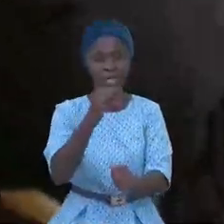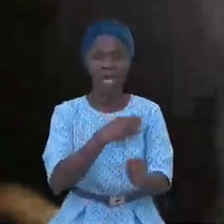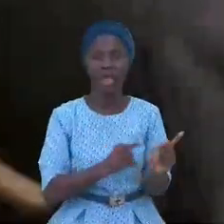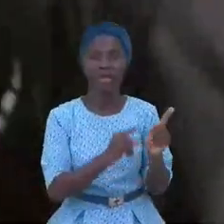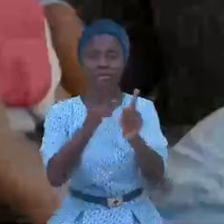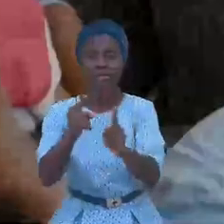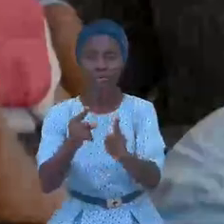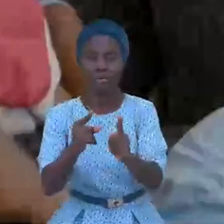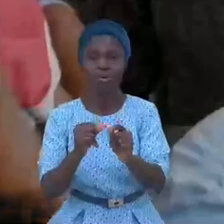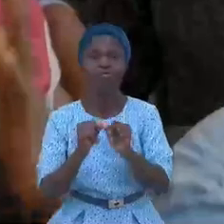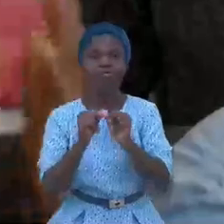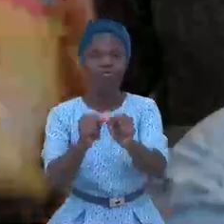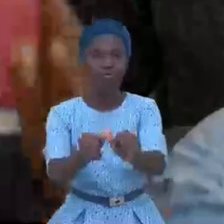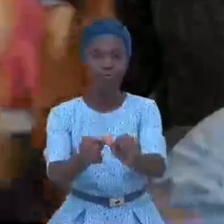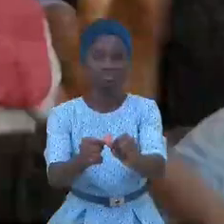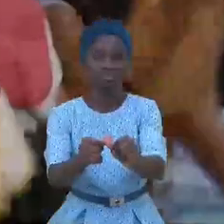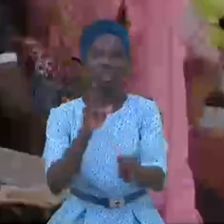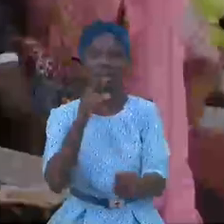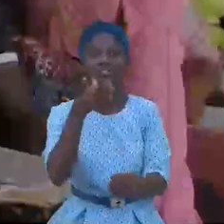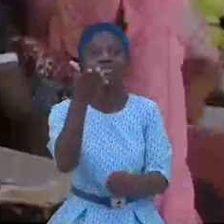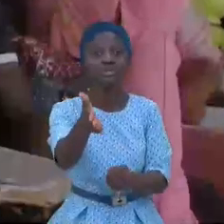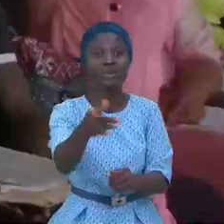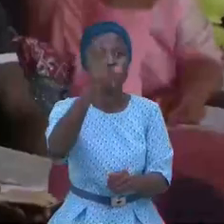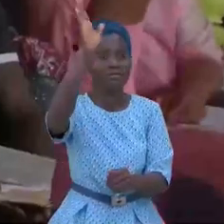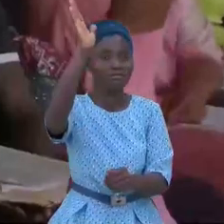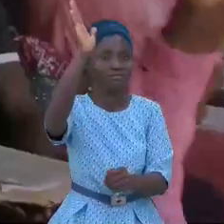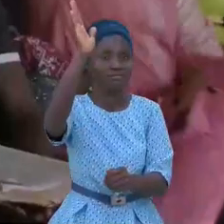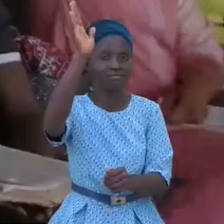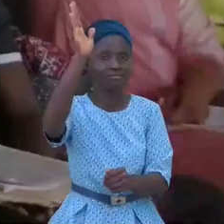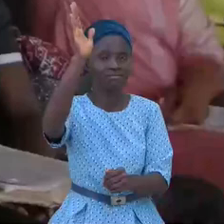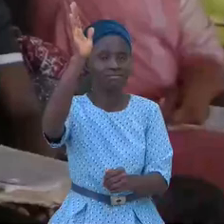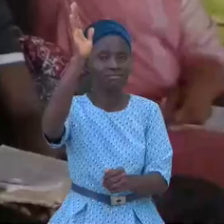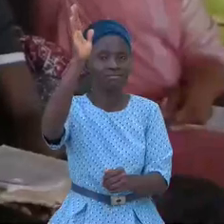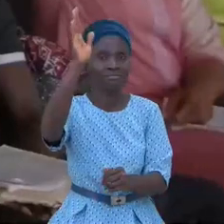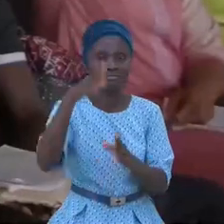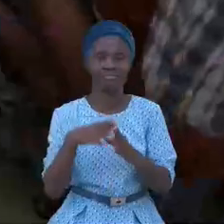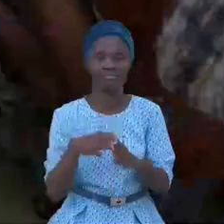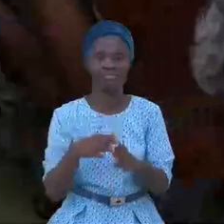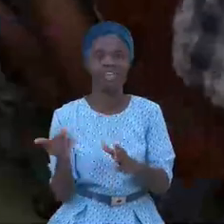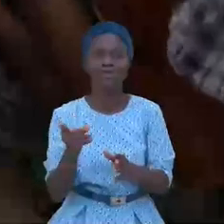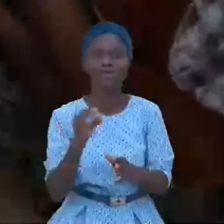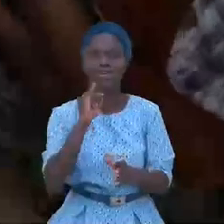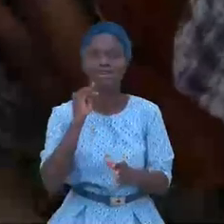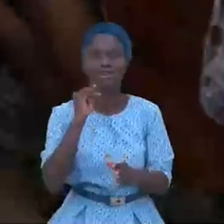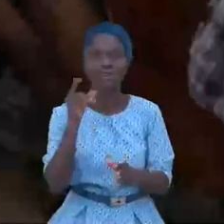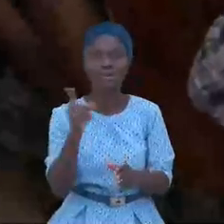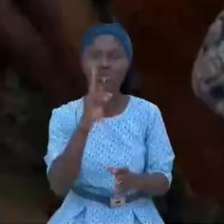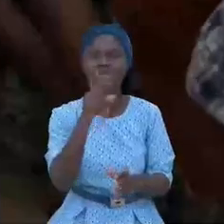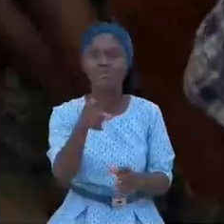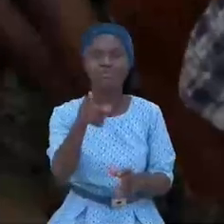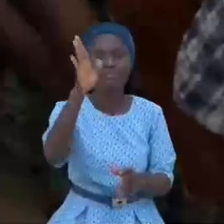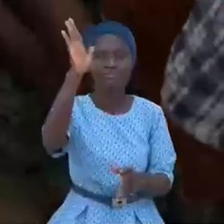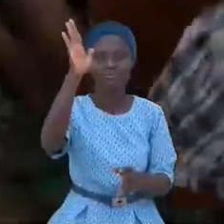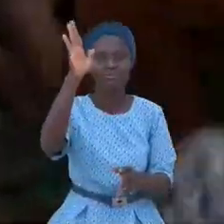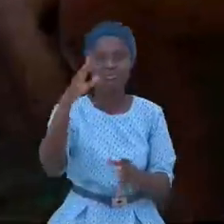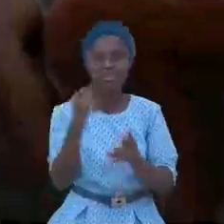Est-ce que je l'ai dans la maison? Est-ce qu'elle est dans la maison? Où est-elle? Où est-il? Le